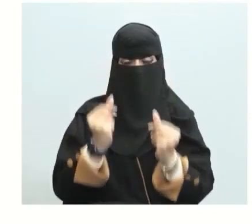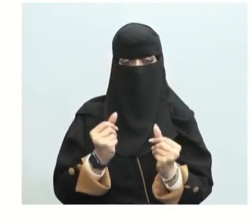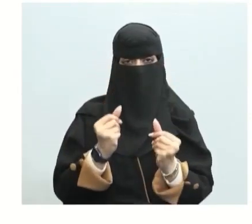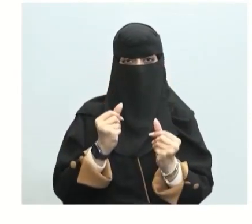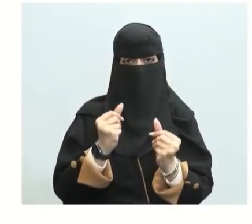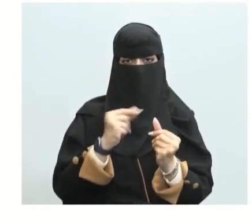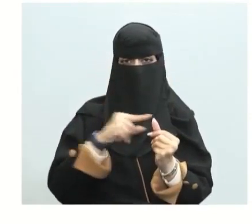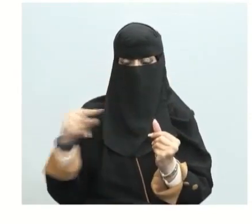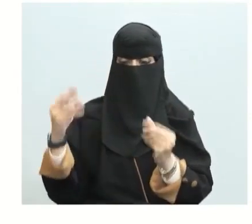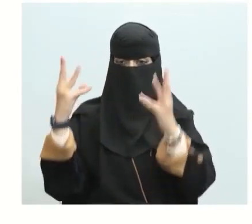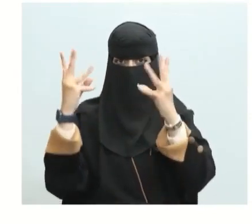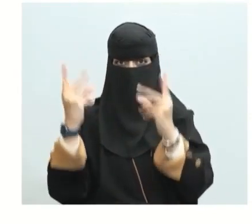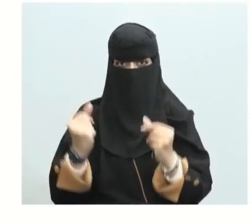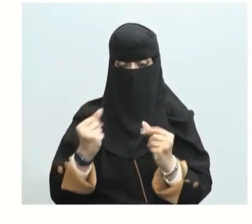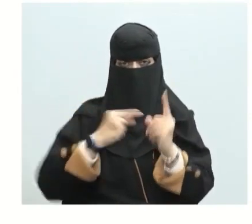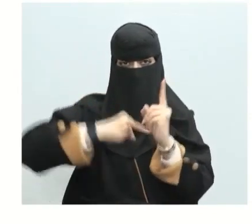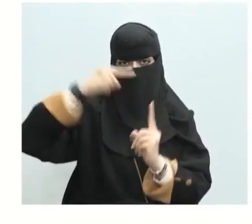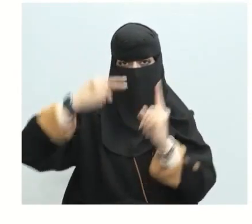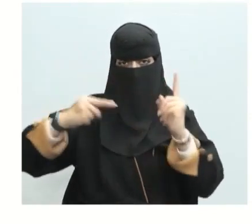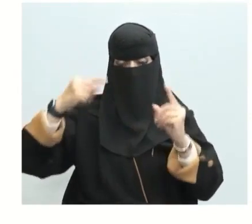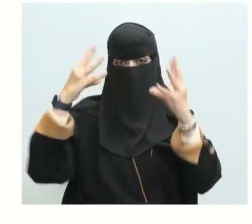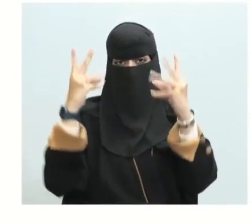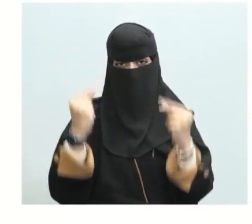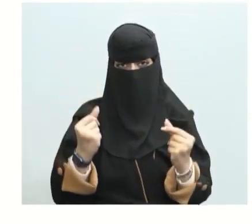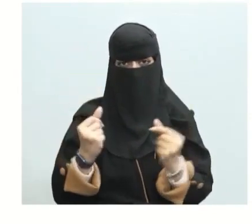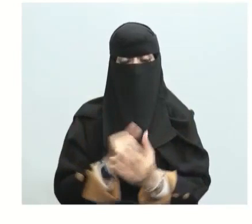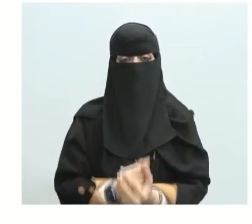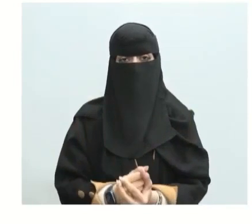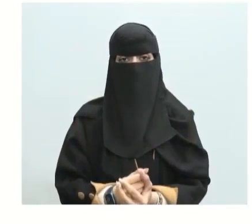احصاء بالارقام الاحصاء هنا بالارقام